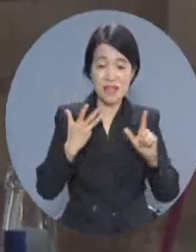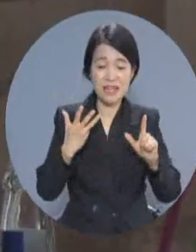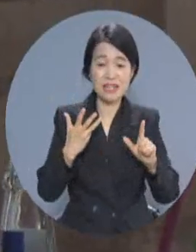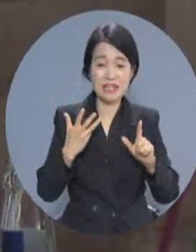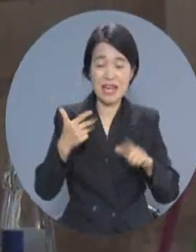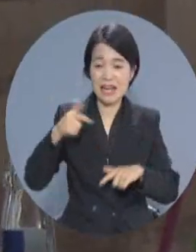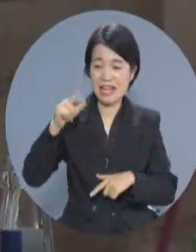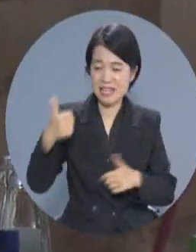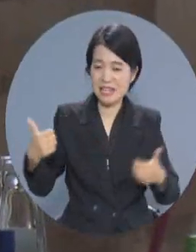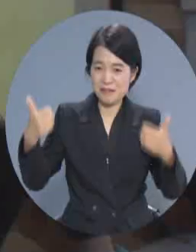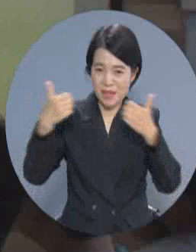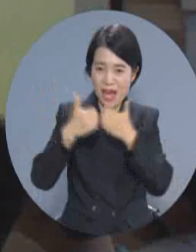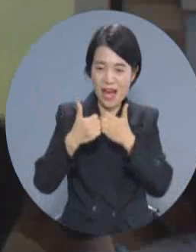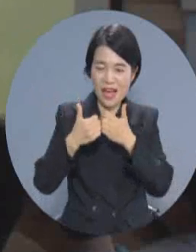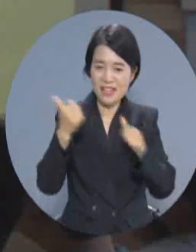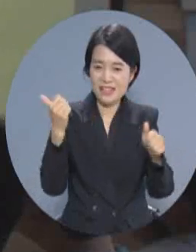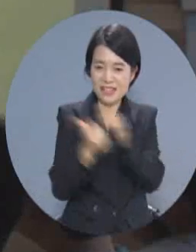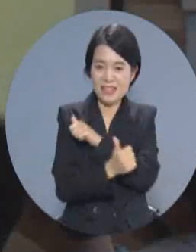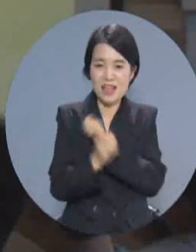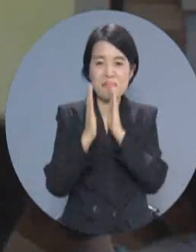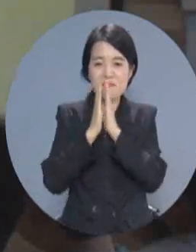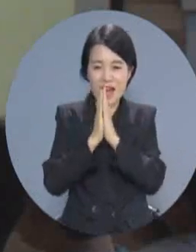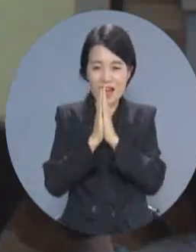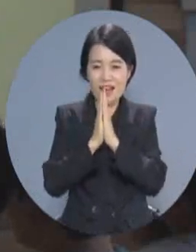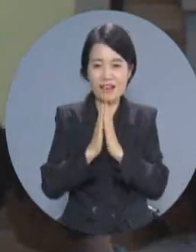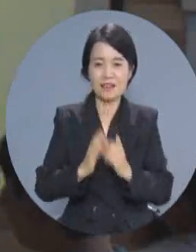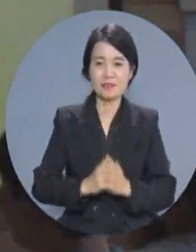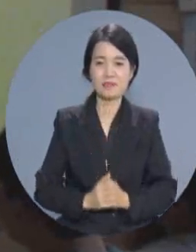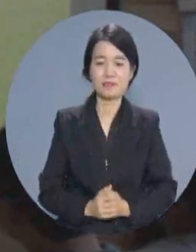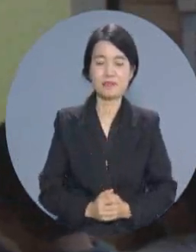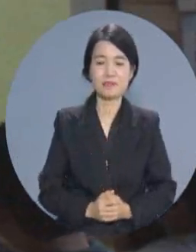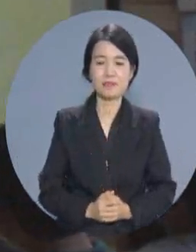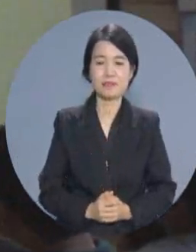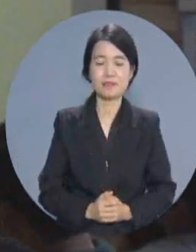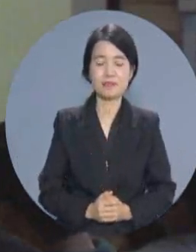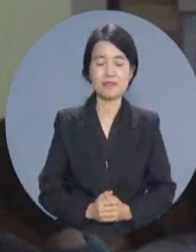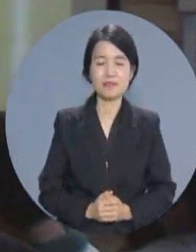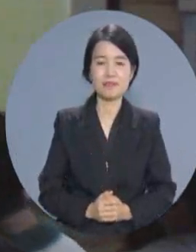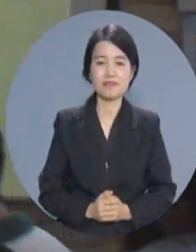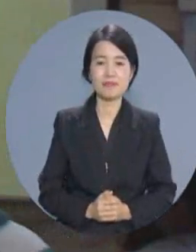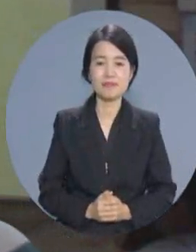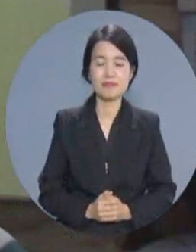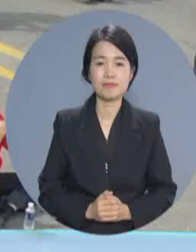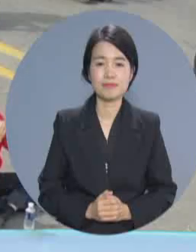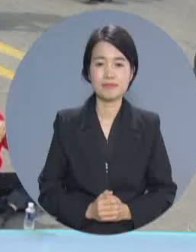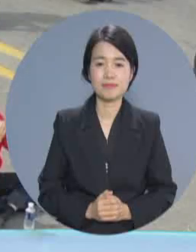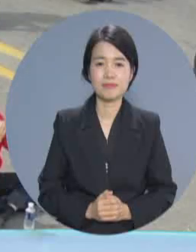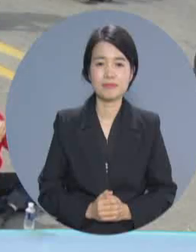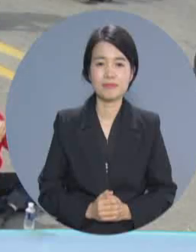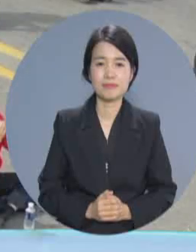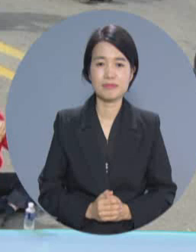28일 가나전의 선전을 기원했습니다. MBC 뉴스 김담입니다.